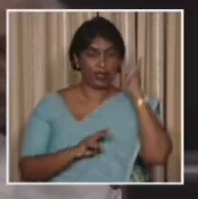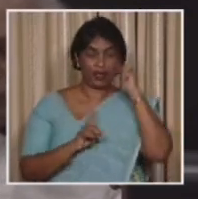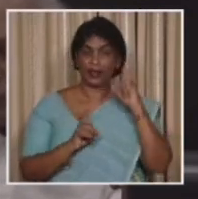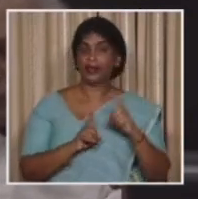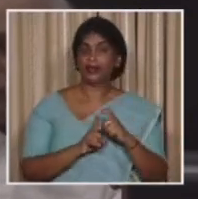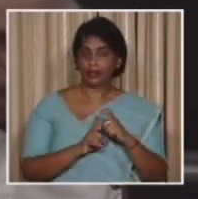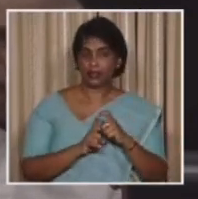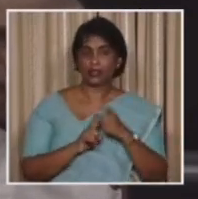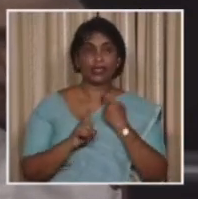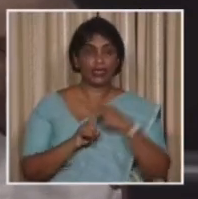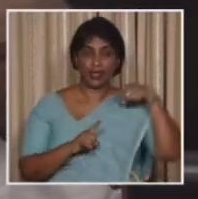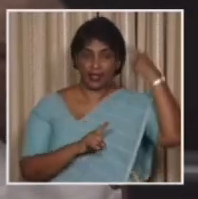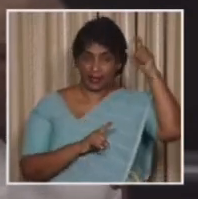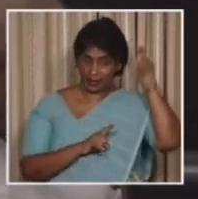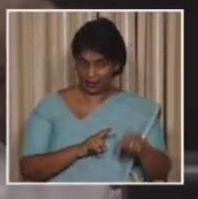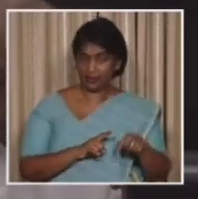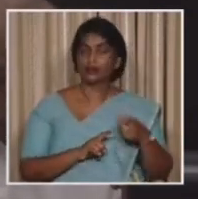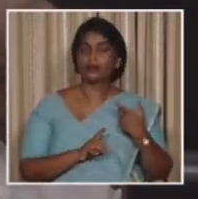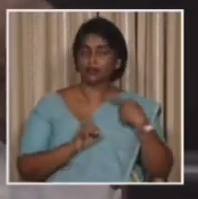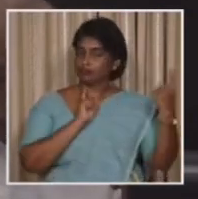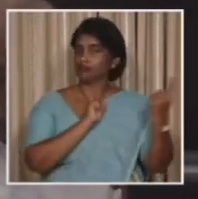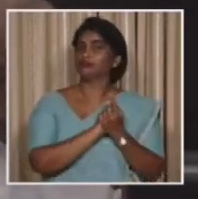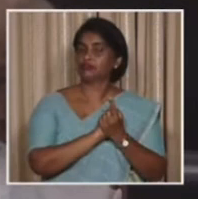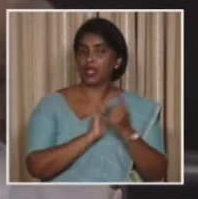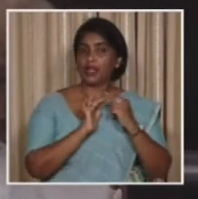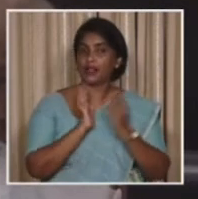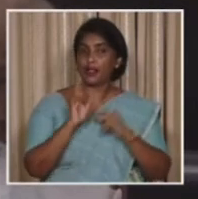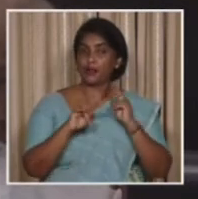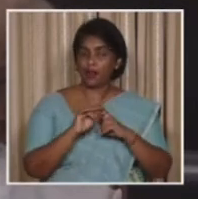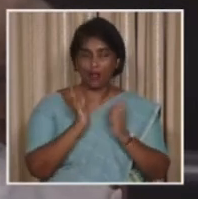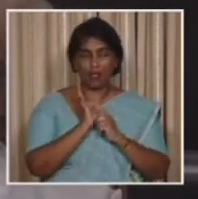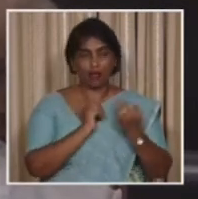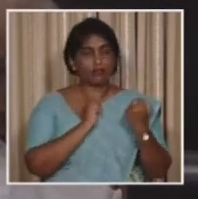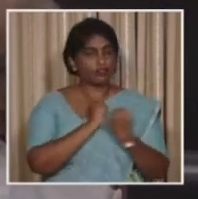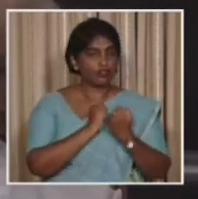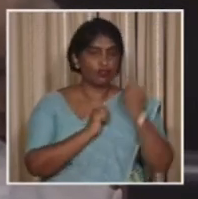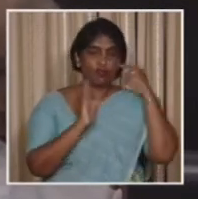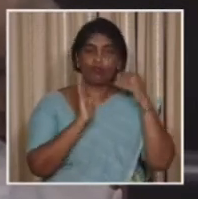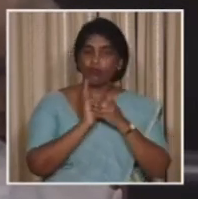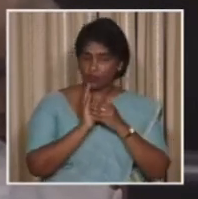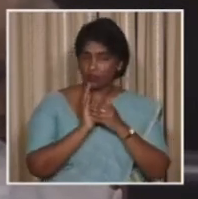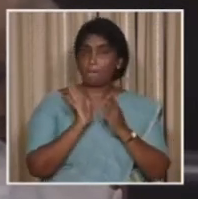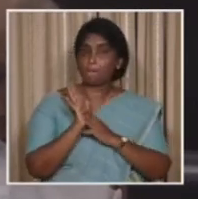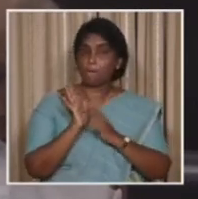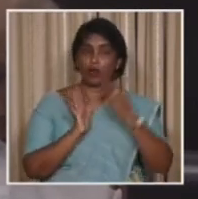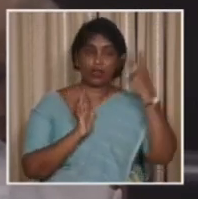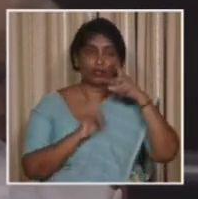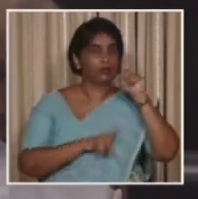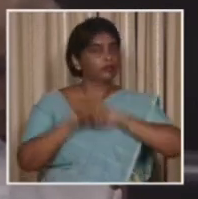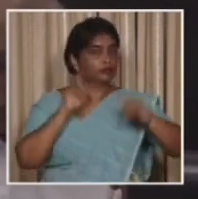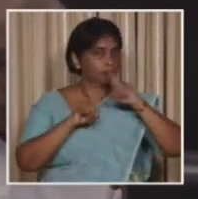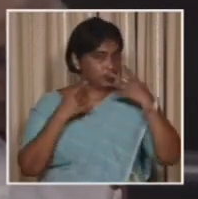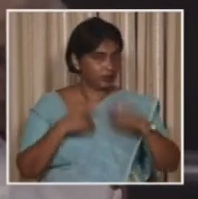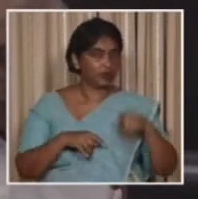අධ්‍යක්ෂක ක්‍රිස්ලීනා ජෝර්ජිසේවා මහත්මිය සමග IMF ණය ආධාර වැඩසටහන් ගැන මාර්තු 2 දින සාකච්ඡා